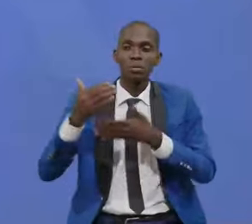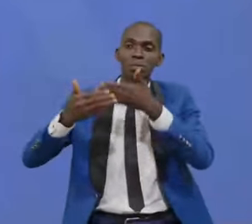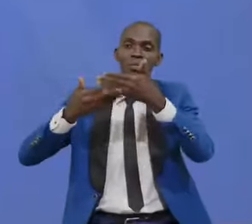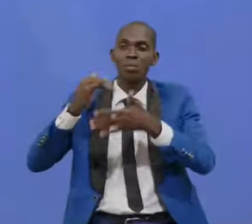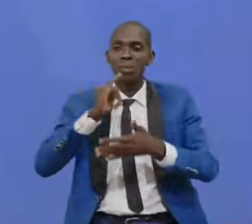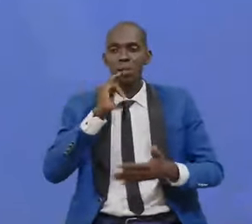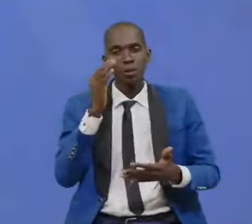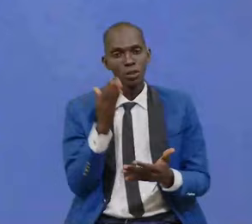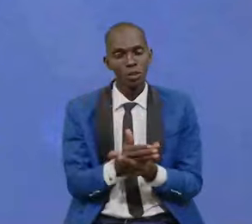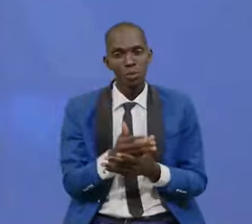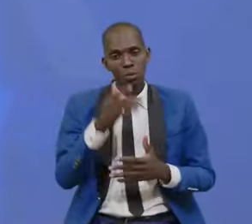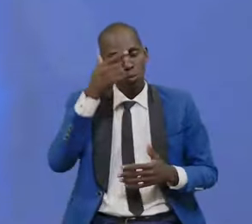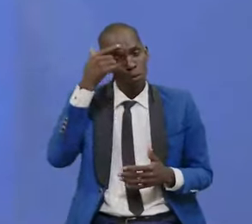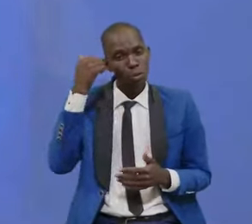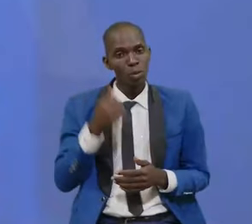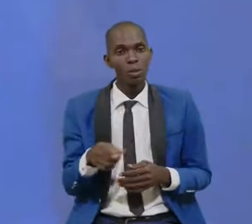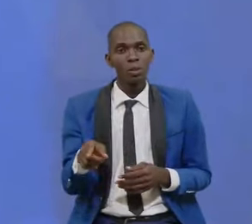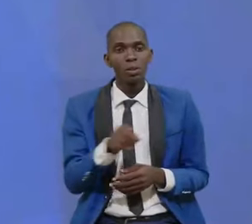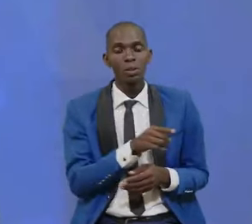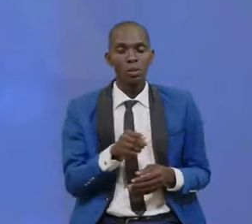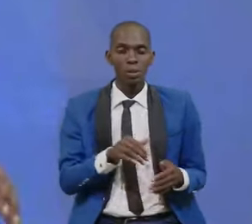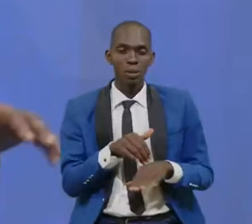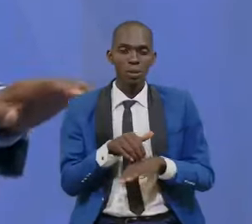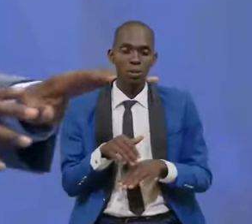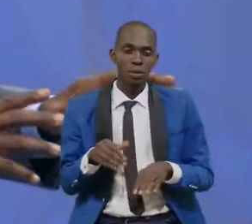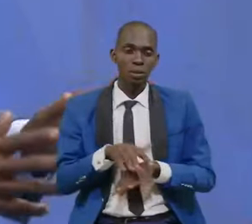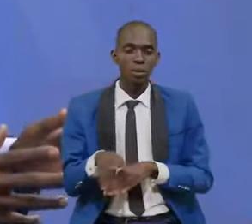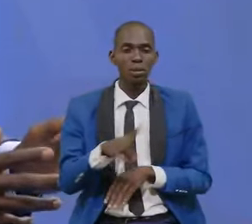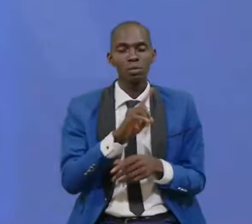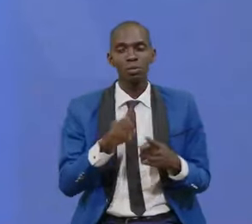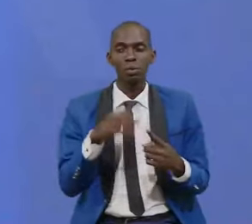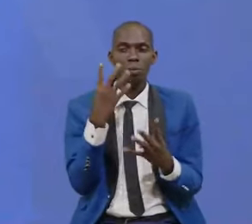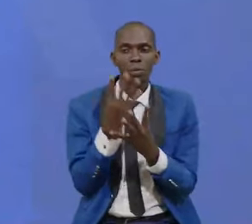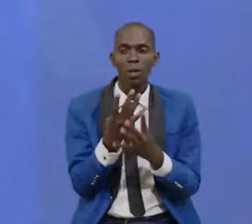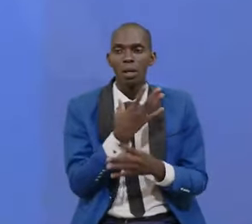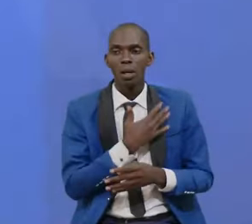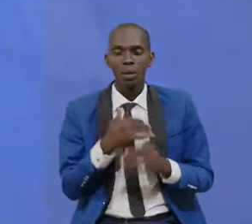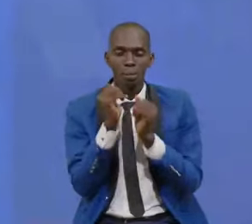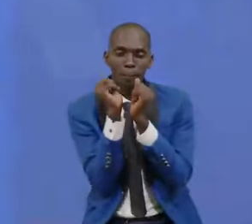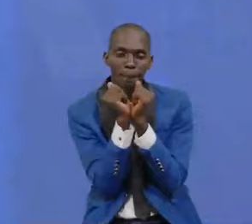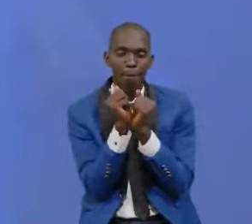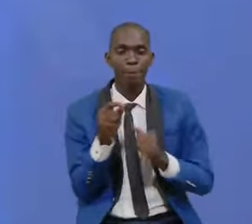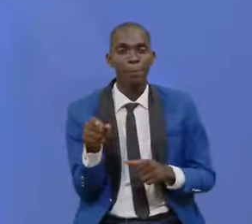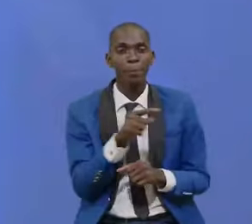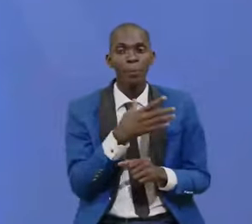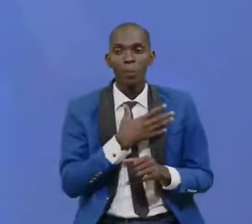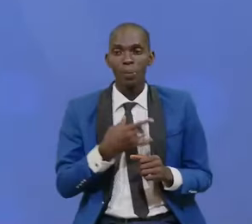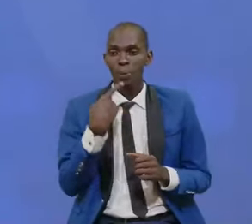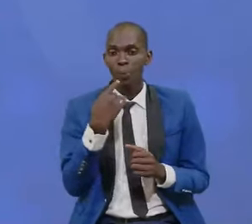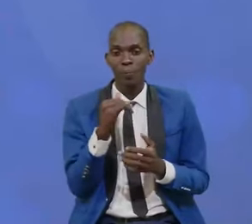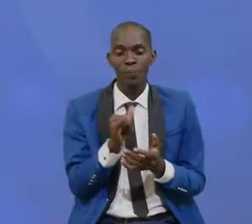Parce qu'on les a jetés en prison. et on les a liés et on dit,